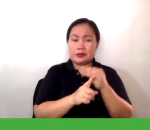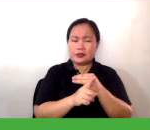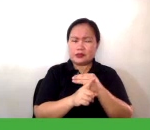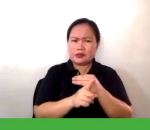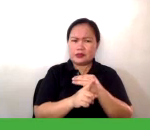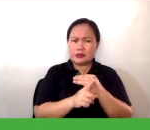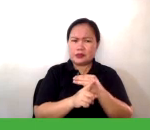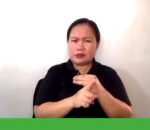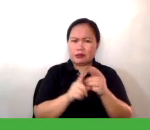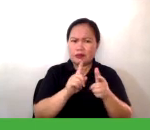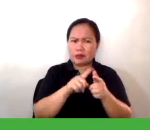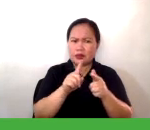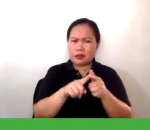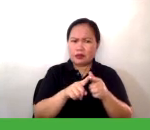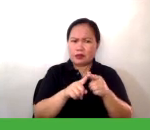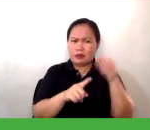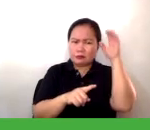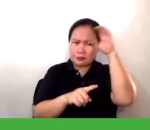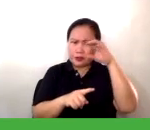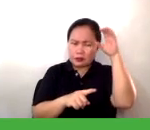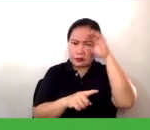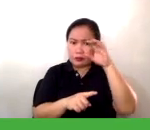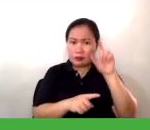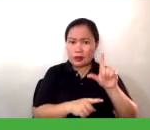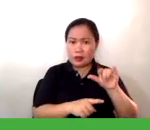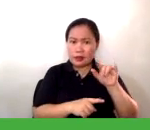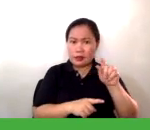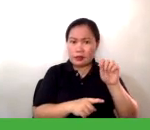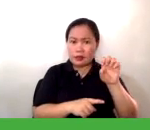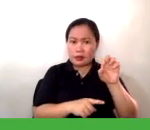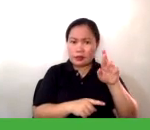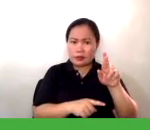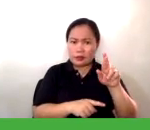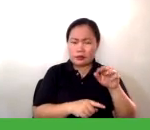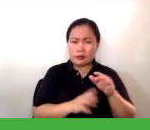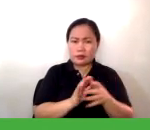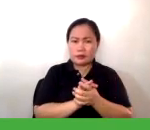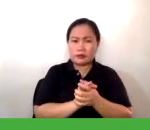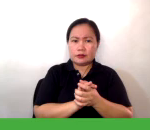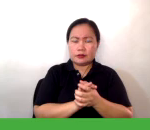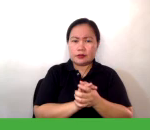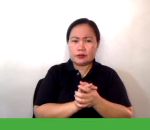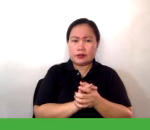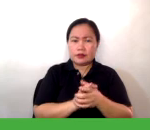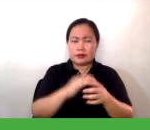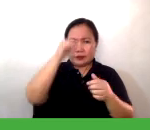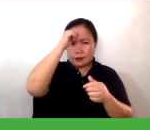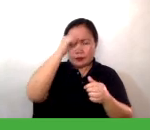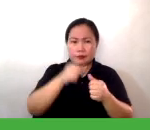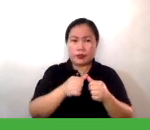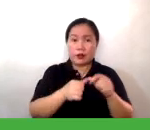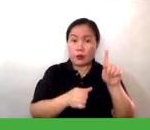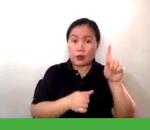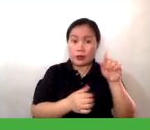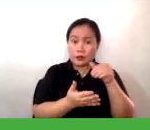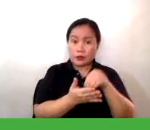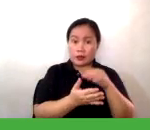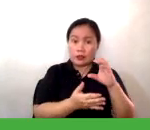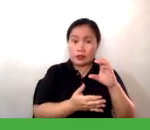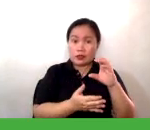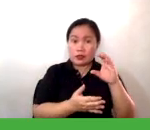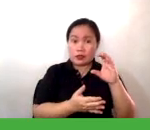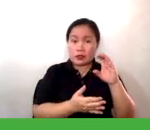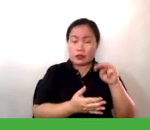oh. Pero, ito ay liters. So, paano natin magagawa yun? So, tatandaan na